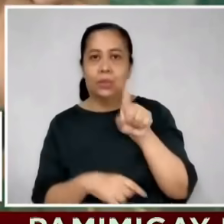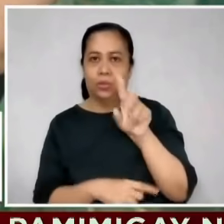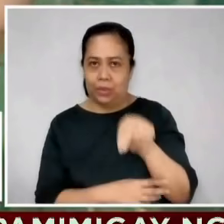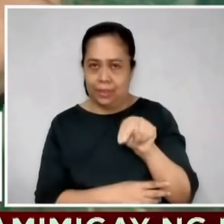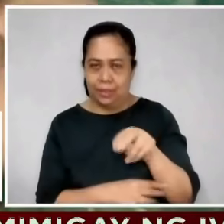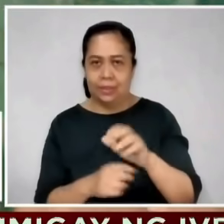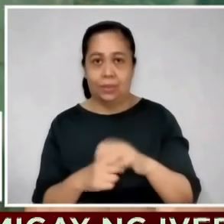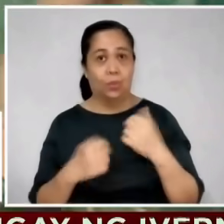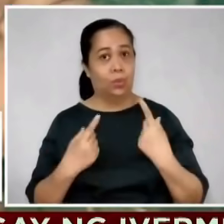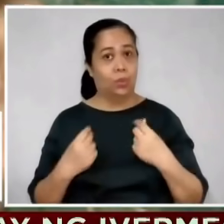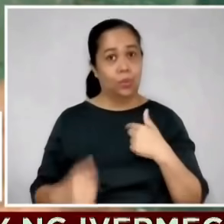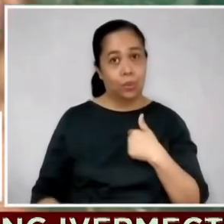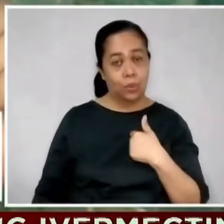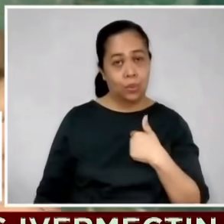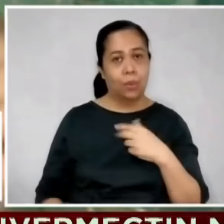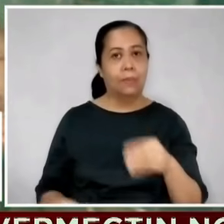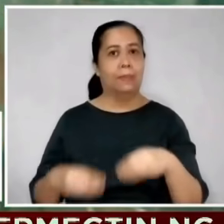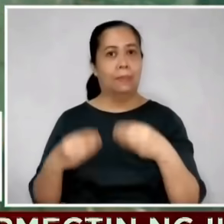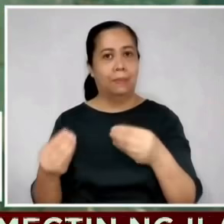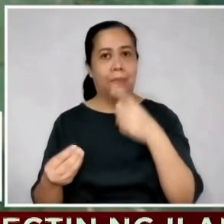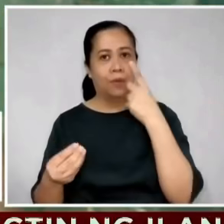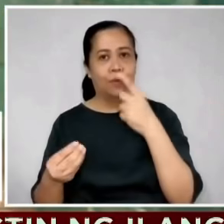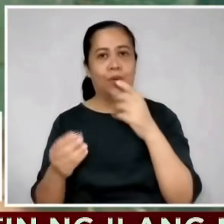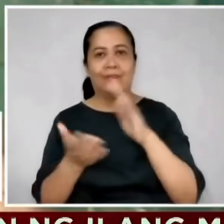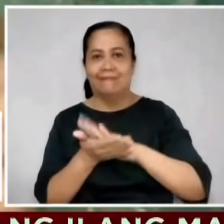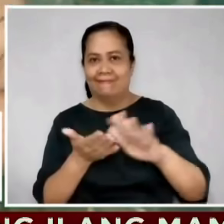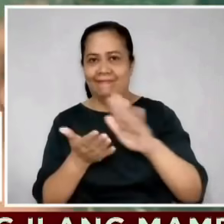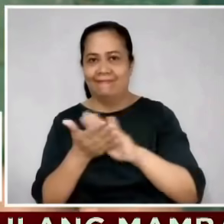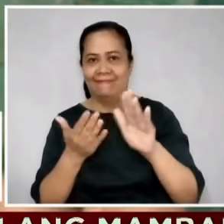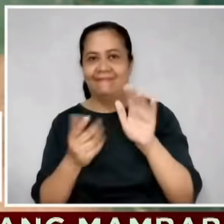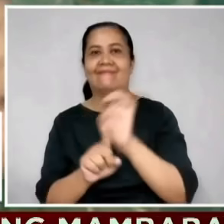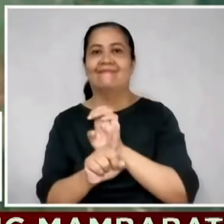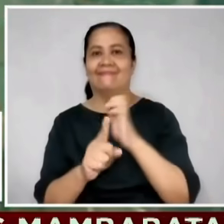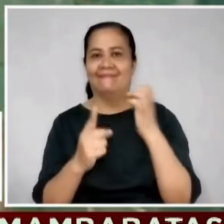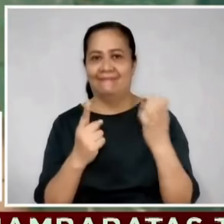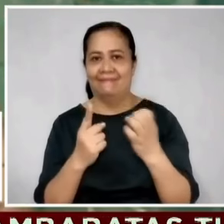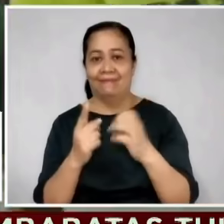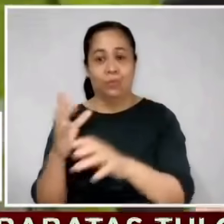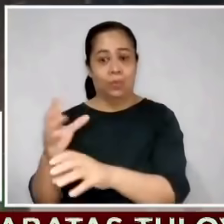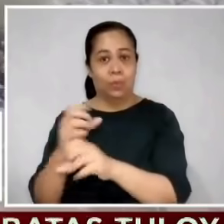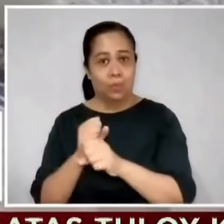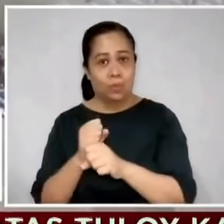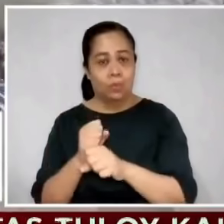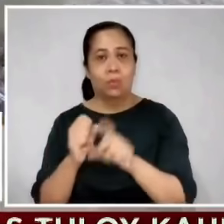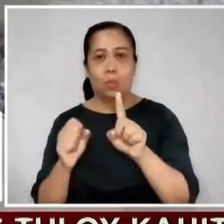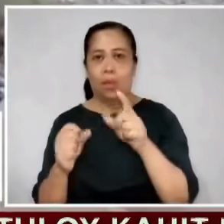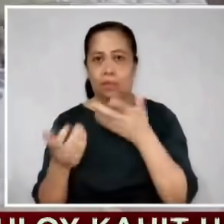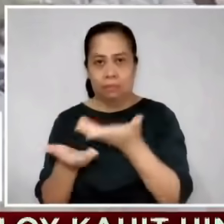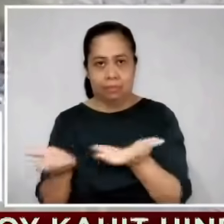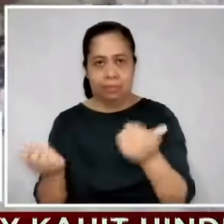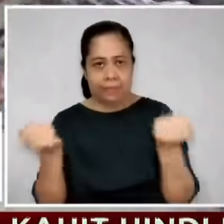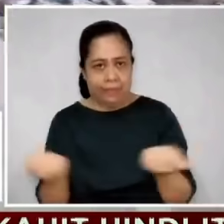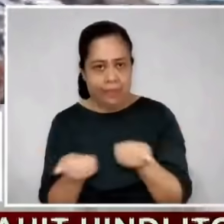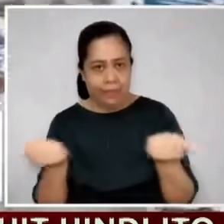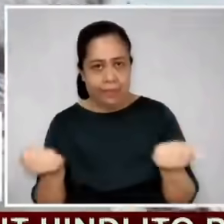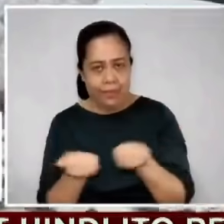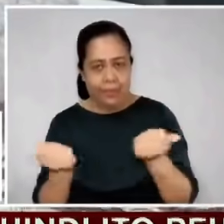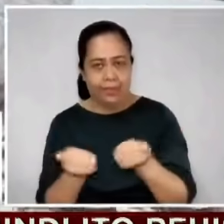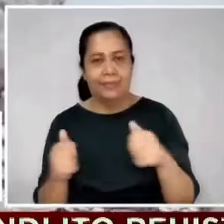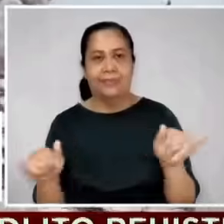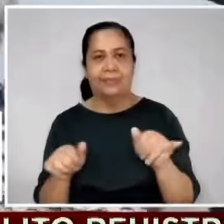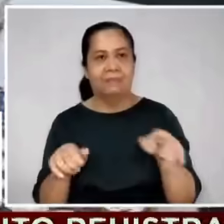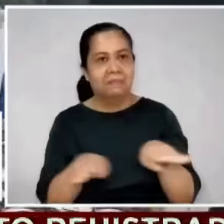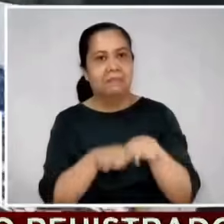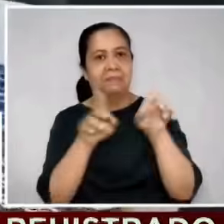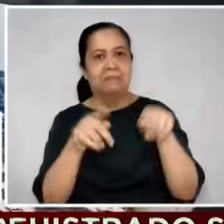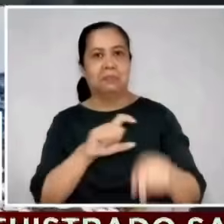naman, magbigay para sa kalinisan ng kapaligiran, kumuha ayon sa nakalaan. Sumabay na rin ang ilang pulis sa